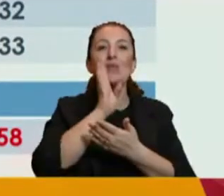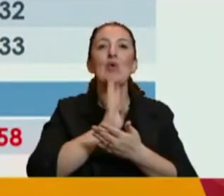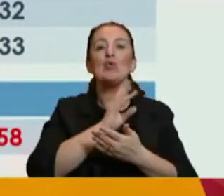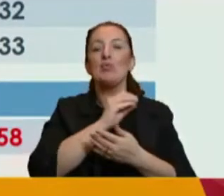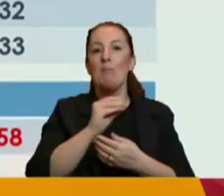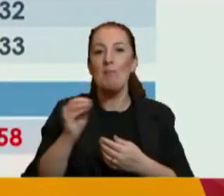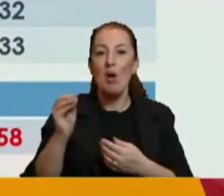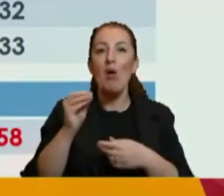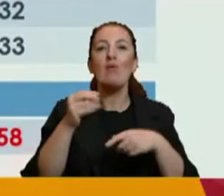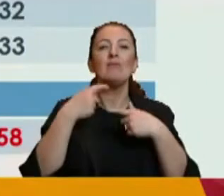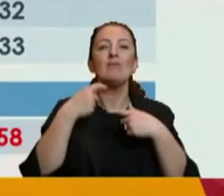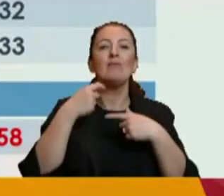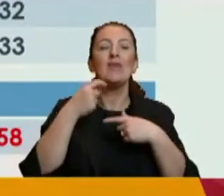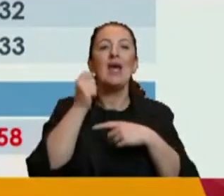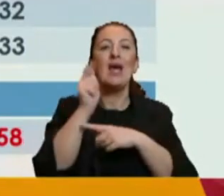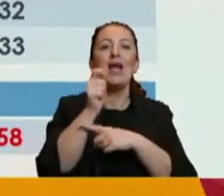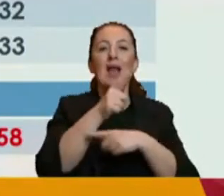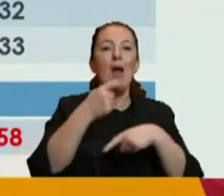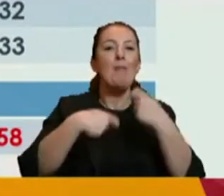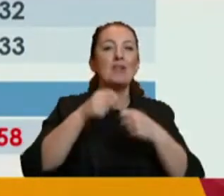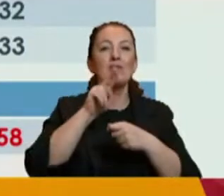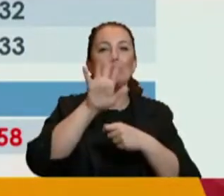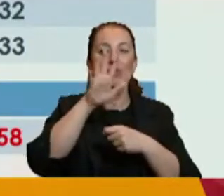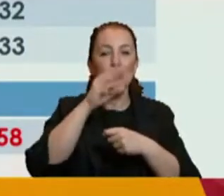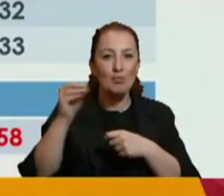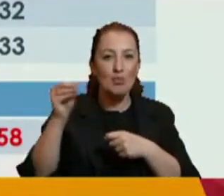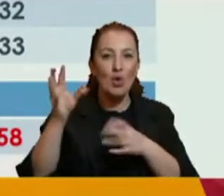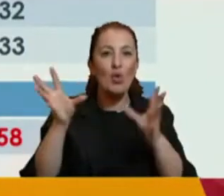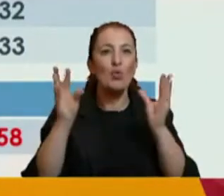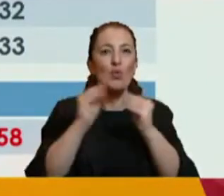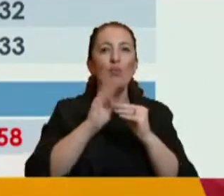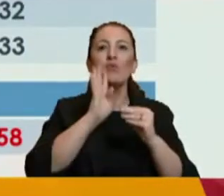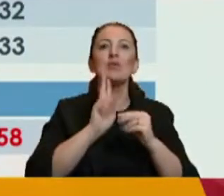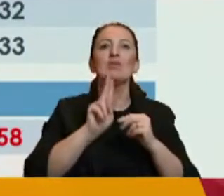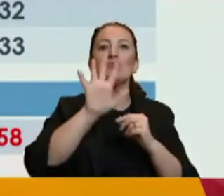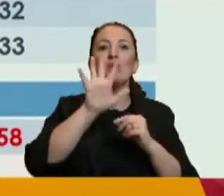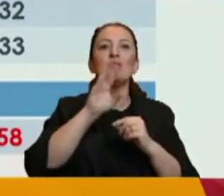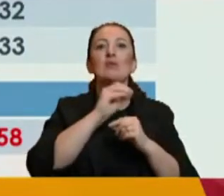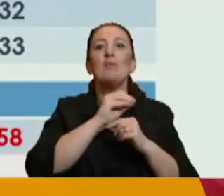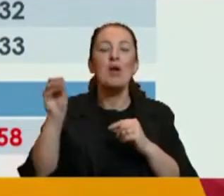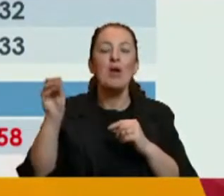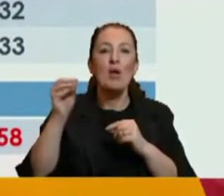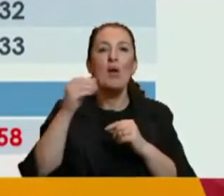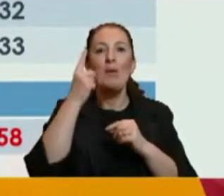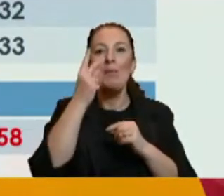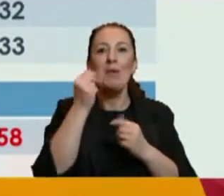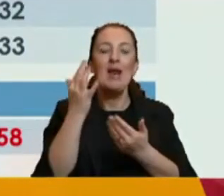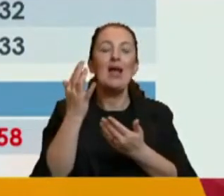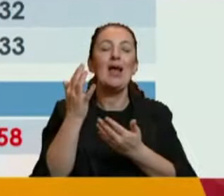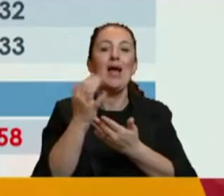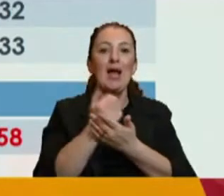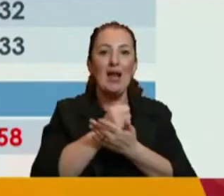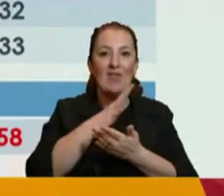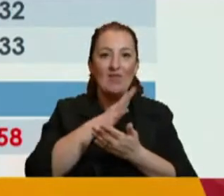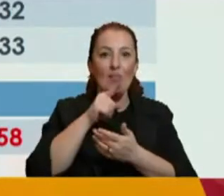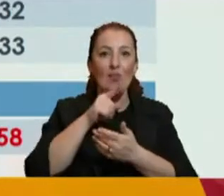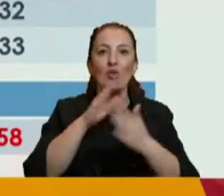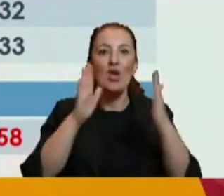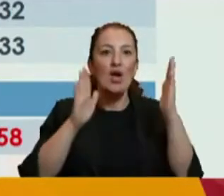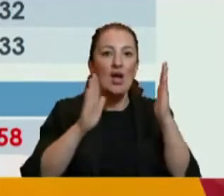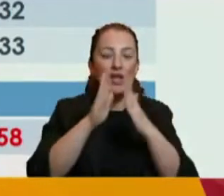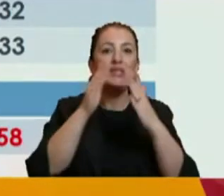İller Bankası 75000000 toplam 475 milyon bir yerimiz var buna karşılık